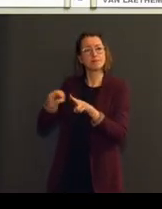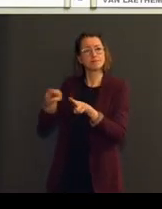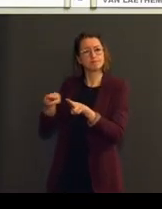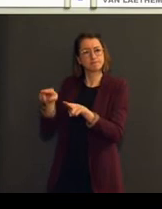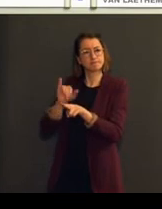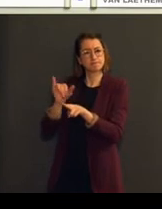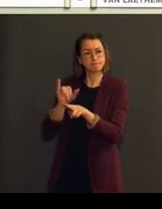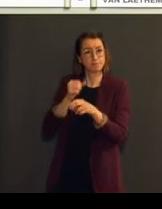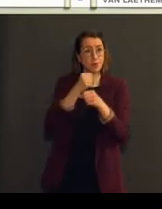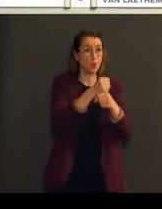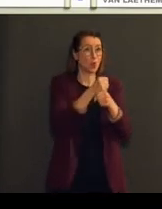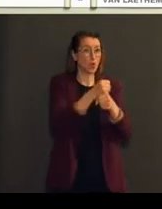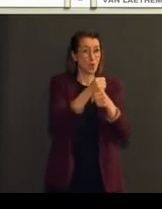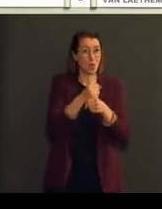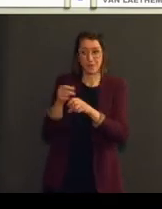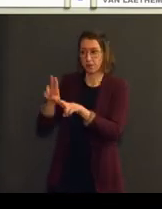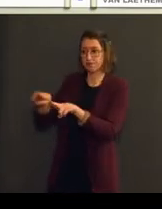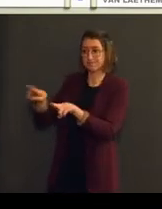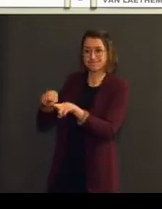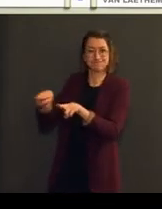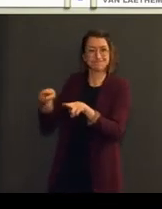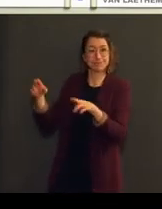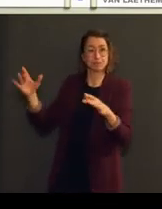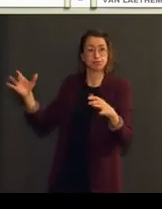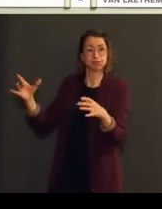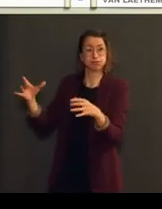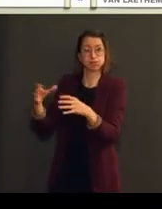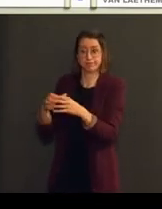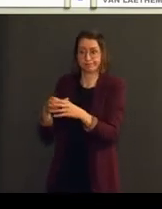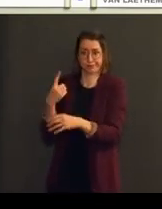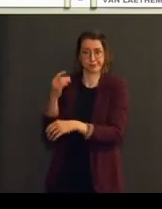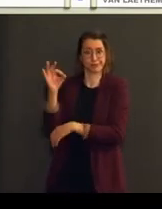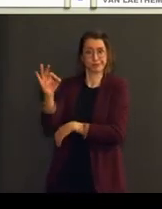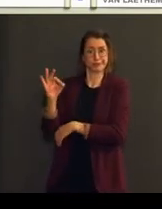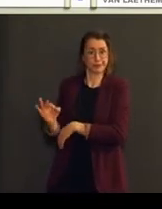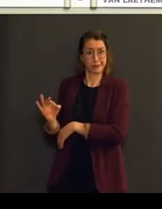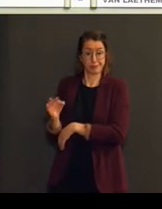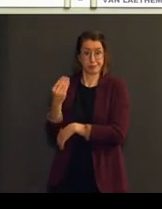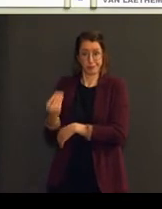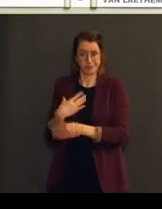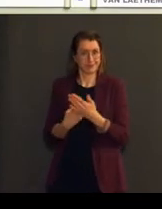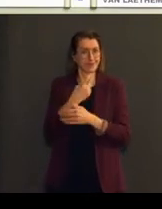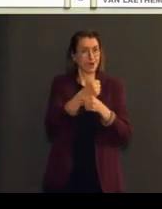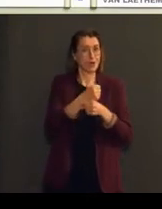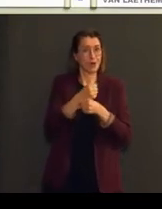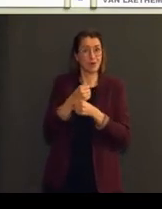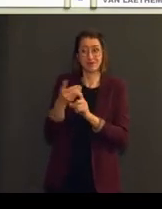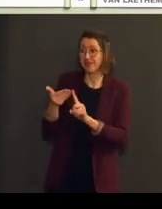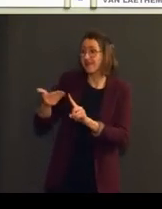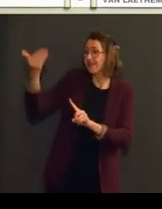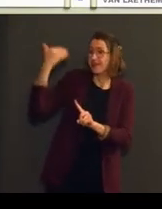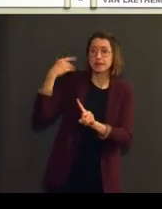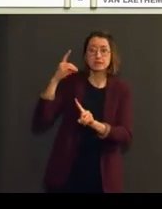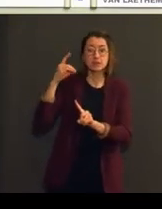que 1% des hospitalisations. Et on vous l'a déjà dit, au mois de décembre, c'était encore 20%. Au mois de décembre, donc